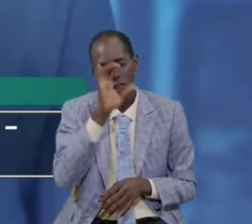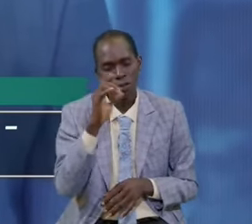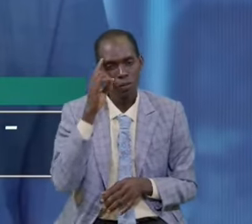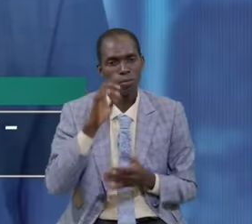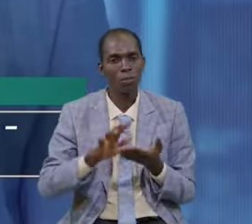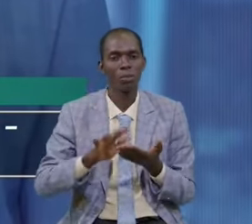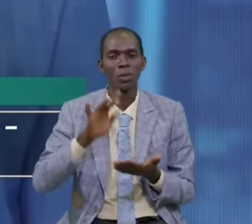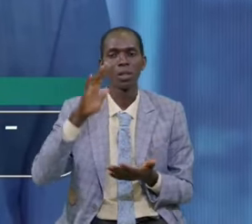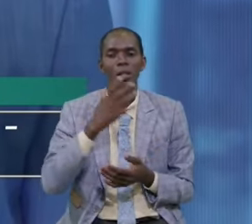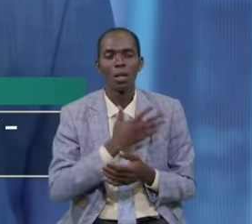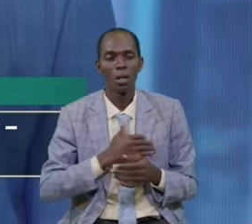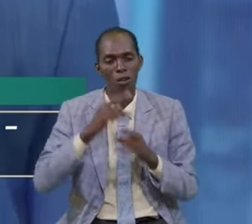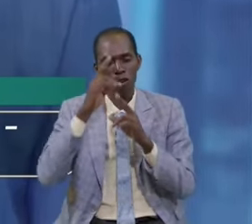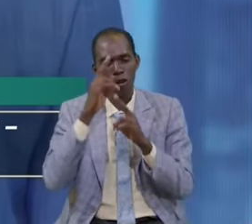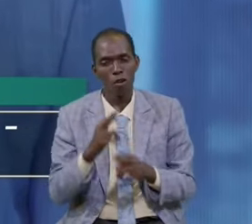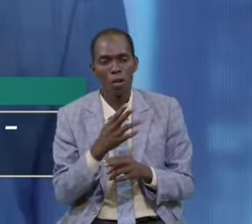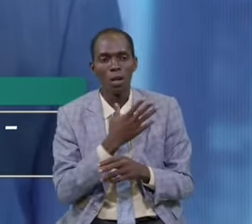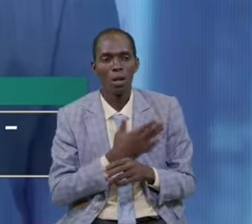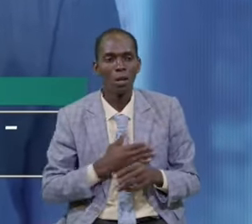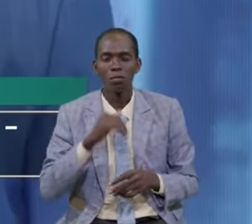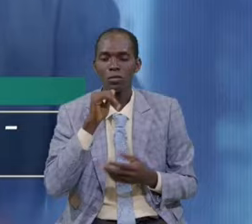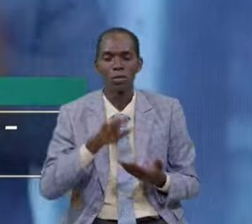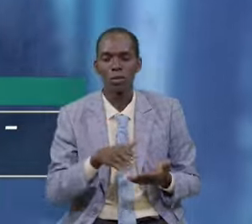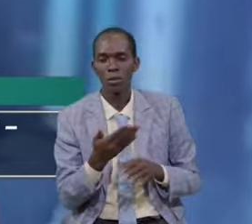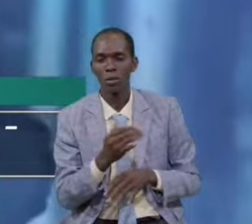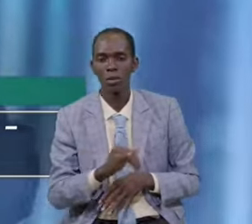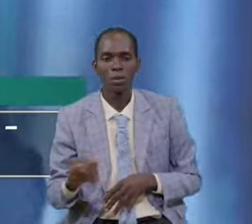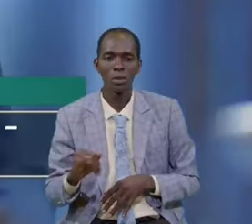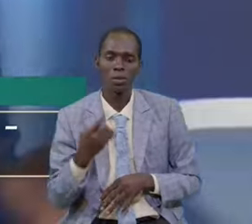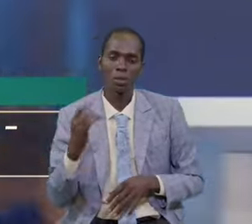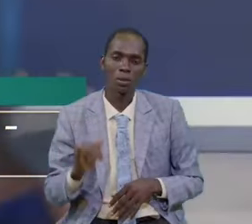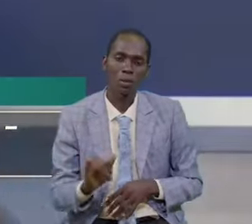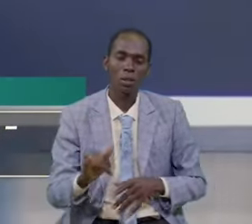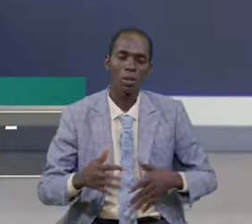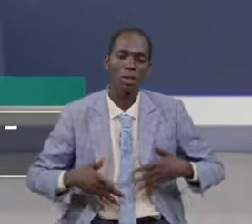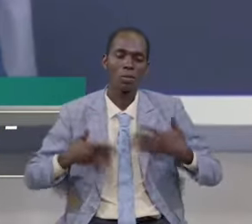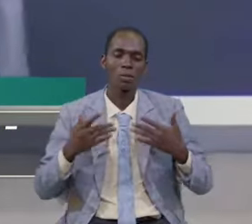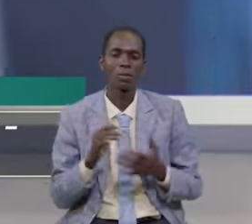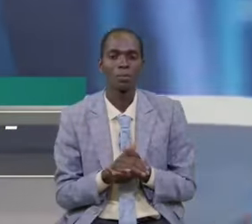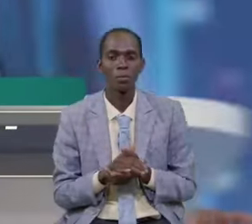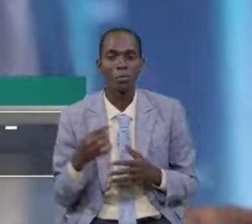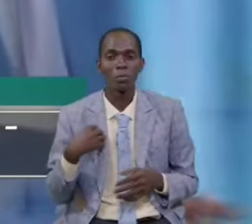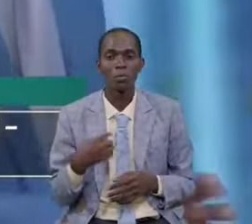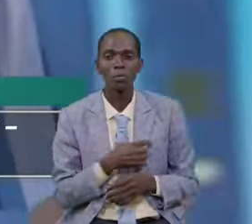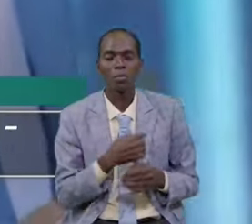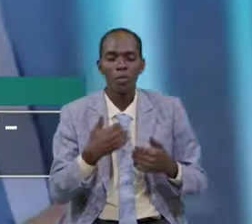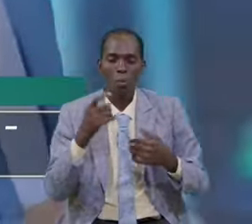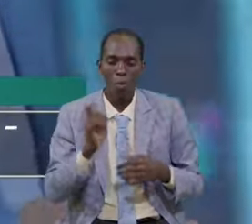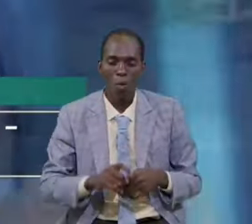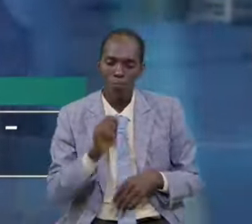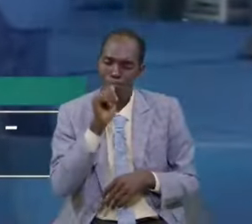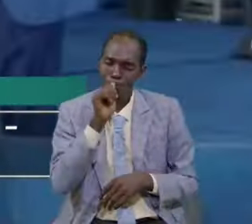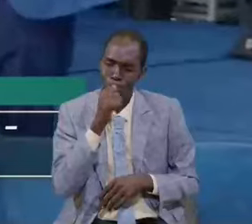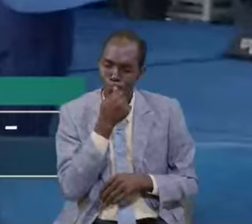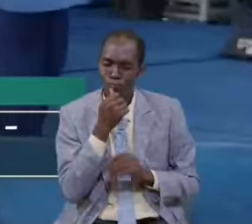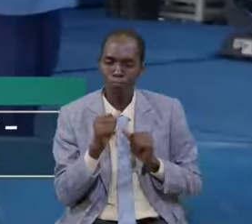par la persévérance à bien faire, cherchant l'honneur, la gloire et l'immortalité. Nous devons patiemment continuer. Je